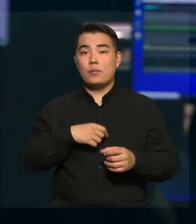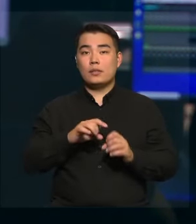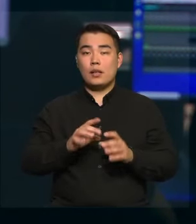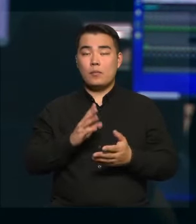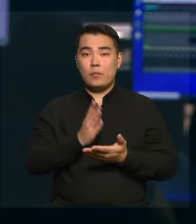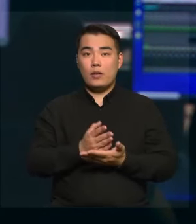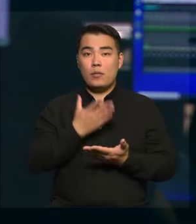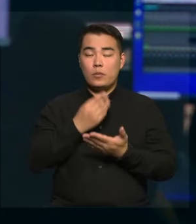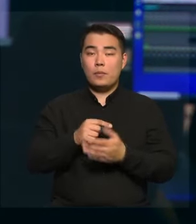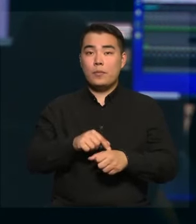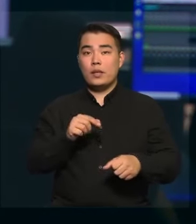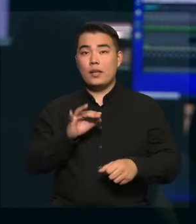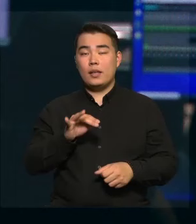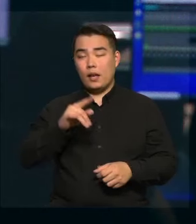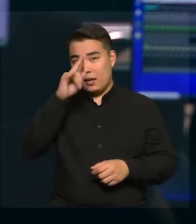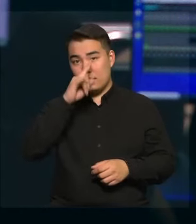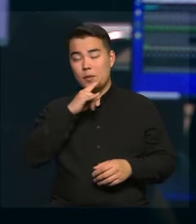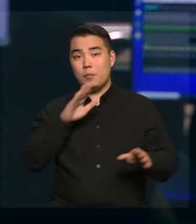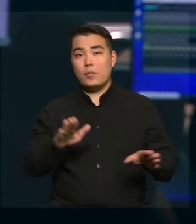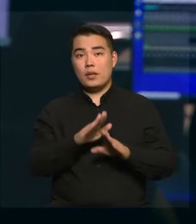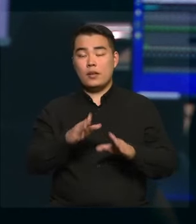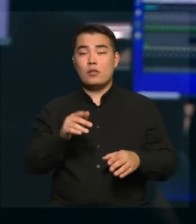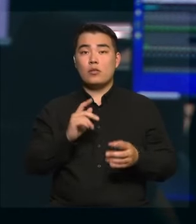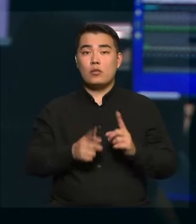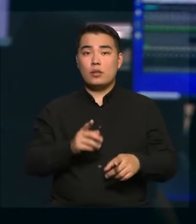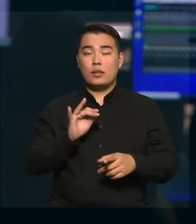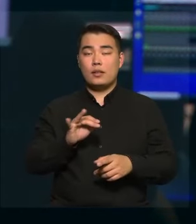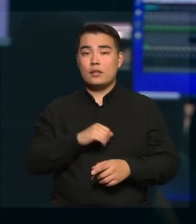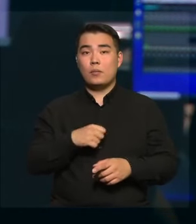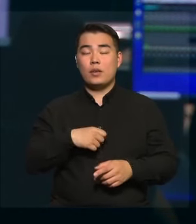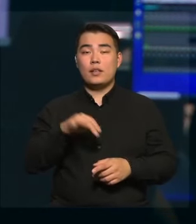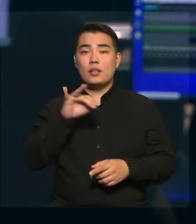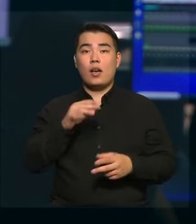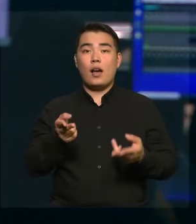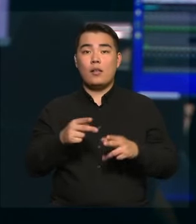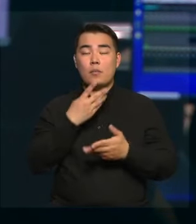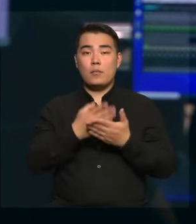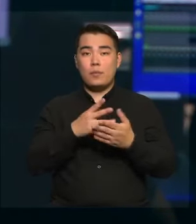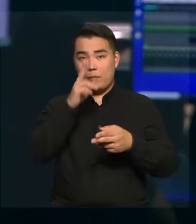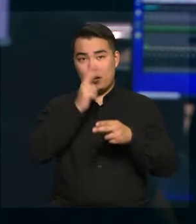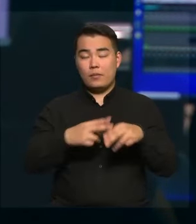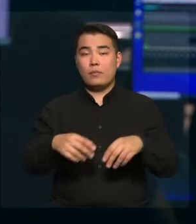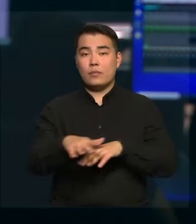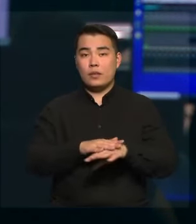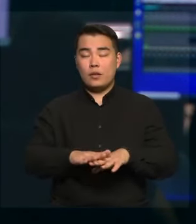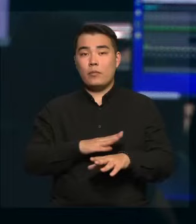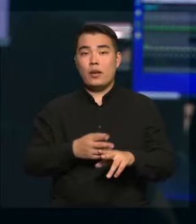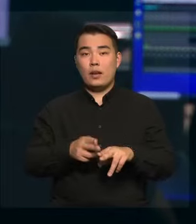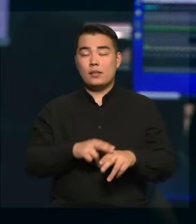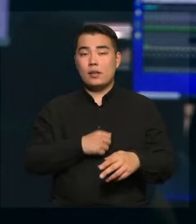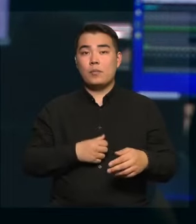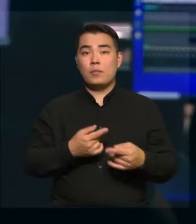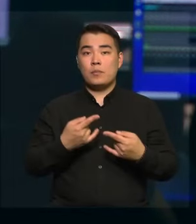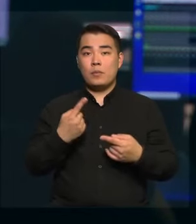Сонымен қатар қазақ әншісін түрлі ұлт пен ұлыс өкілдерін, барша адамзатты өнерімен баураған, сондай оларды бір арнаға